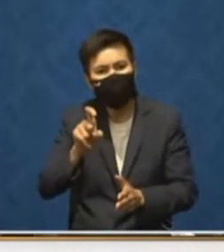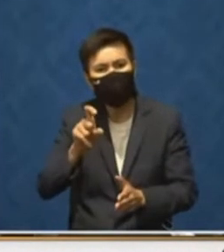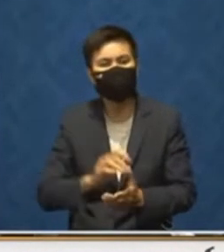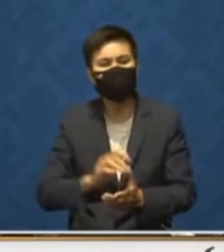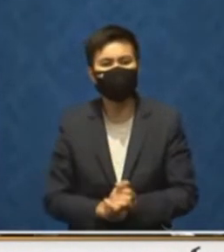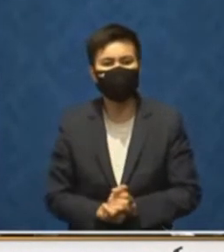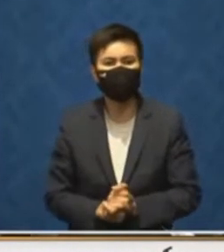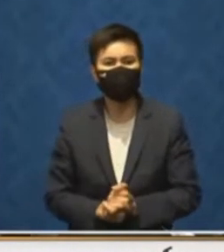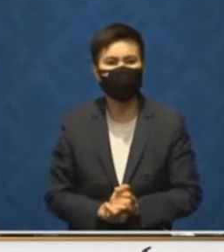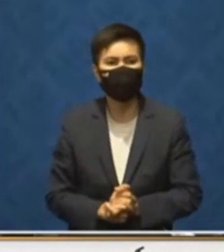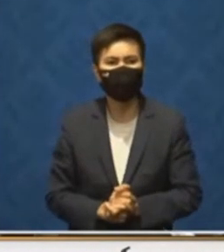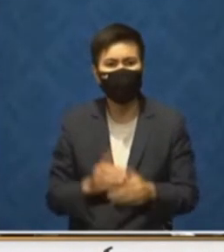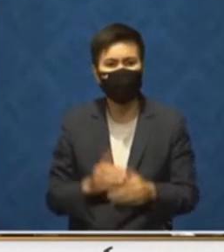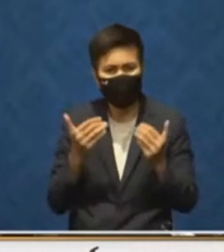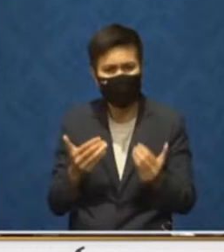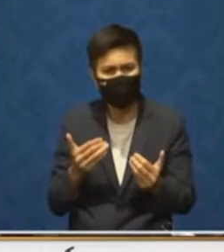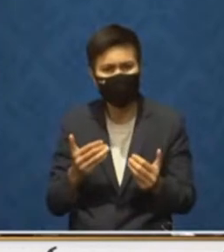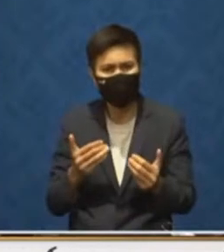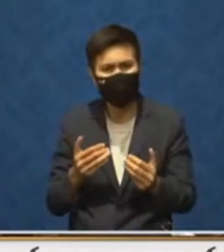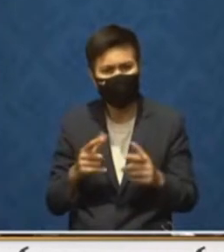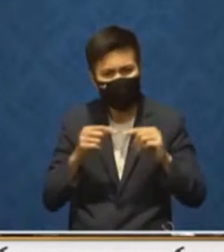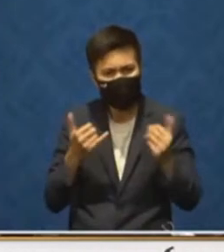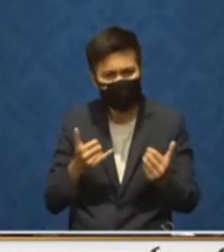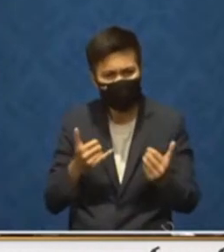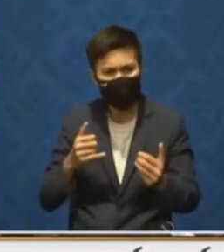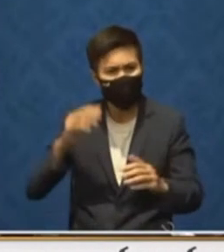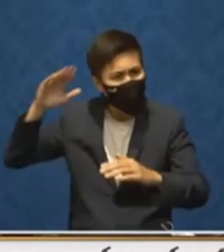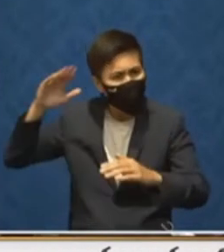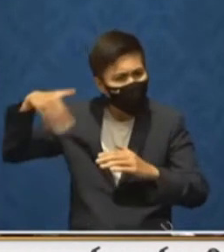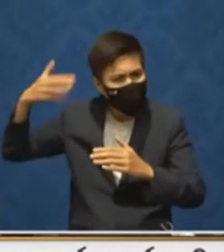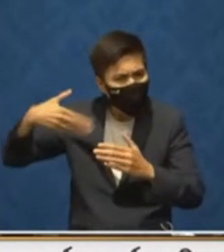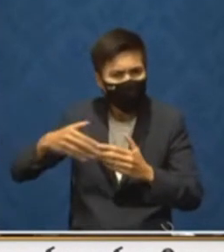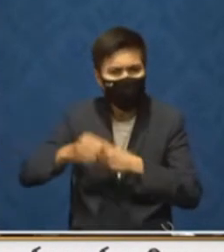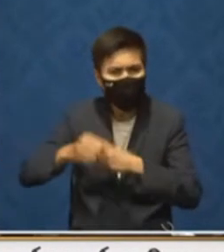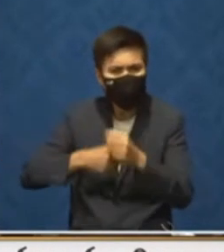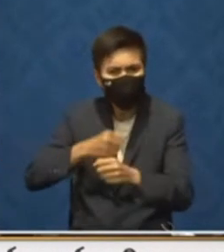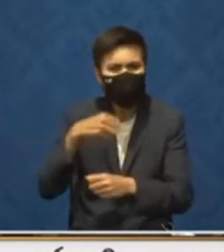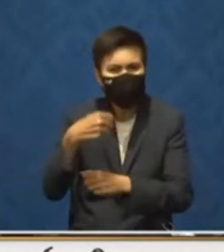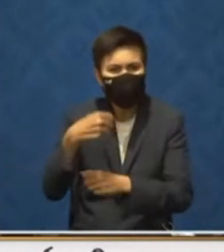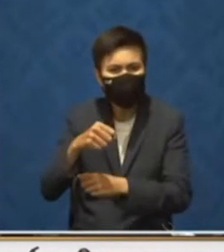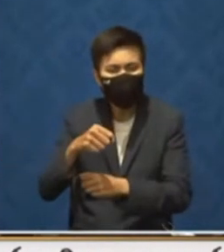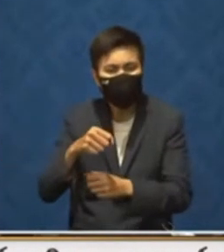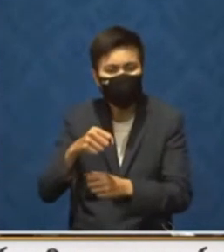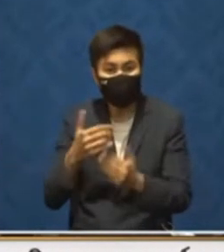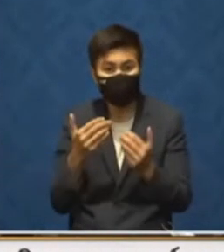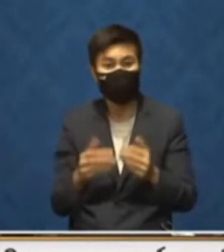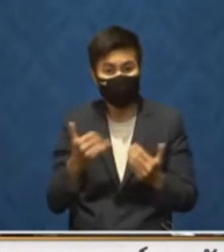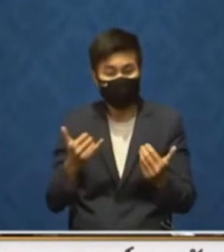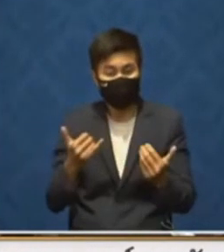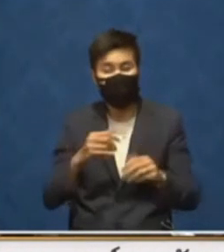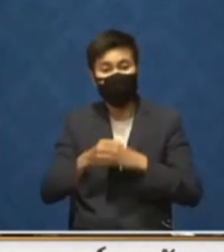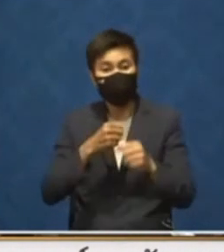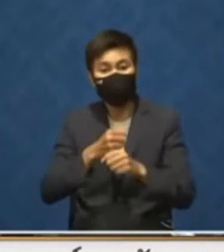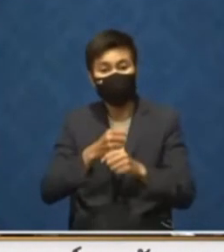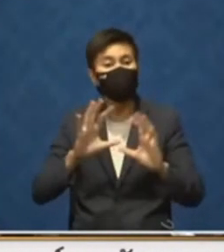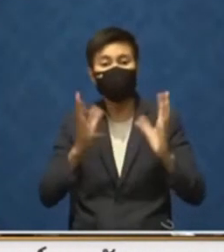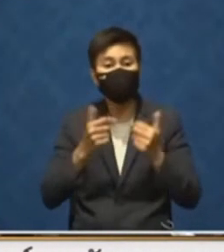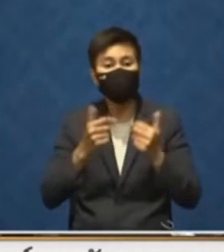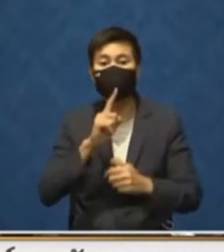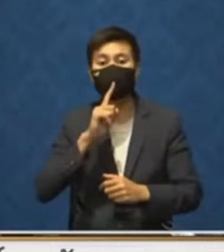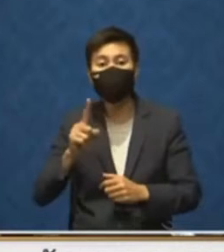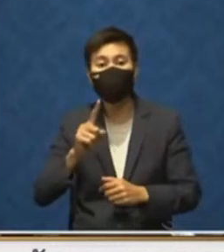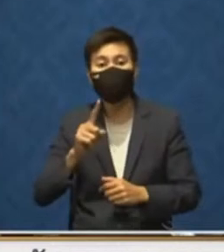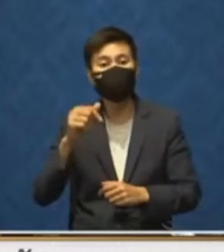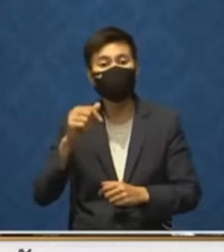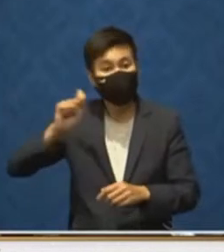คดีนี้ผ่านมาเสร็จปีปรากฏว่าขาดอายุความฟ้องไม่ได้คดีส่งเสร็จไปอยู่ไอ้